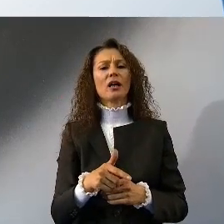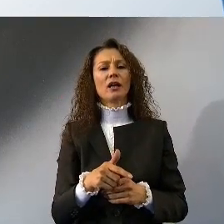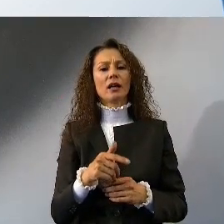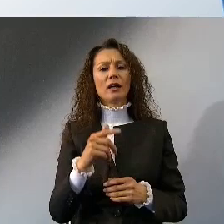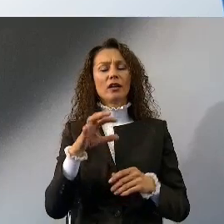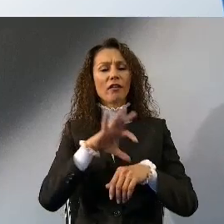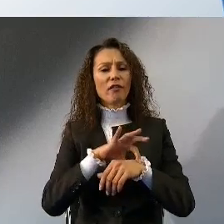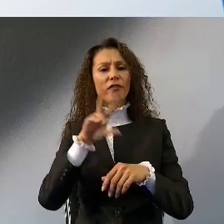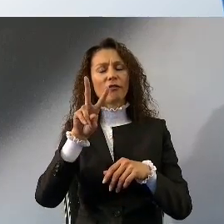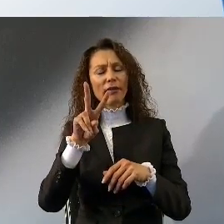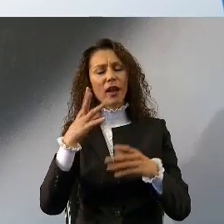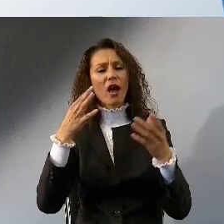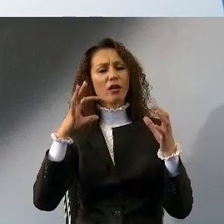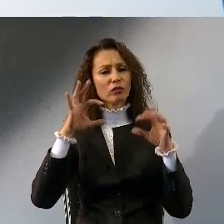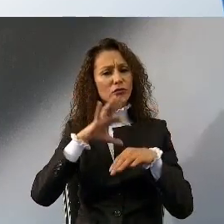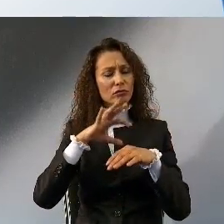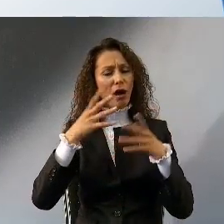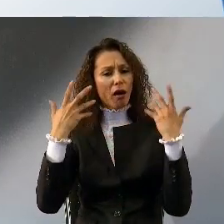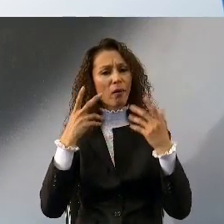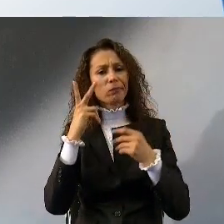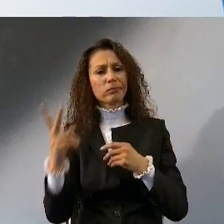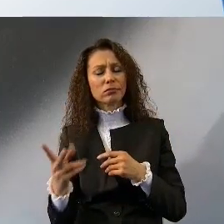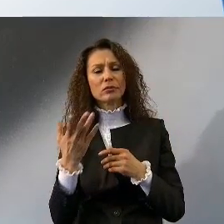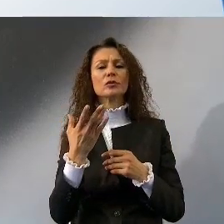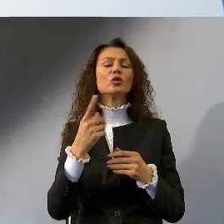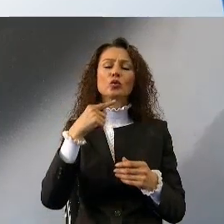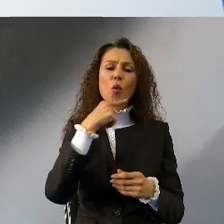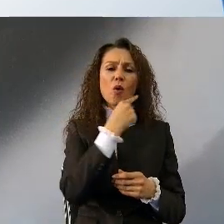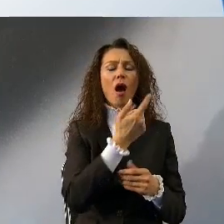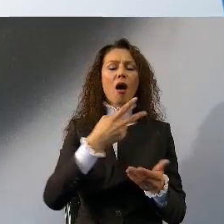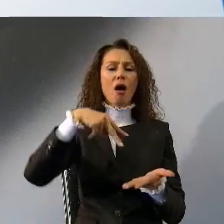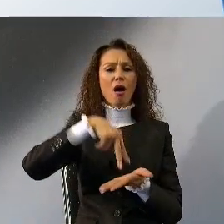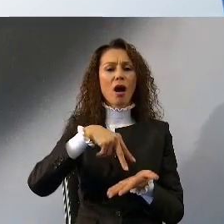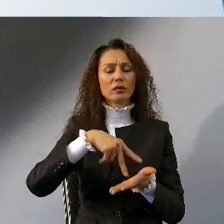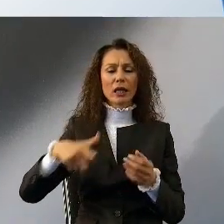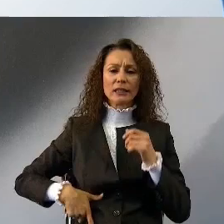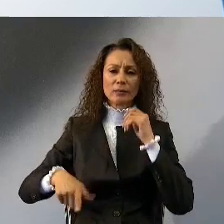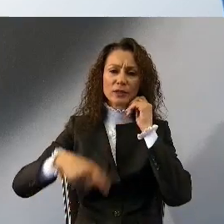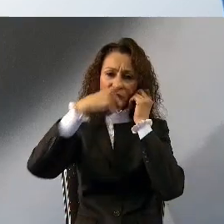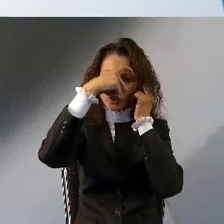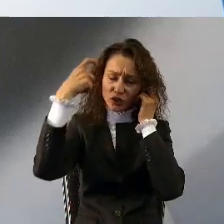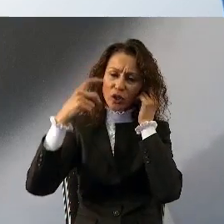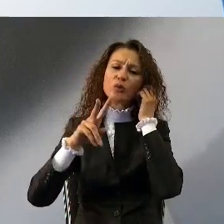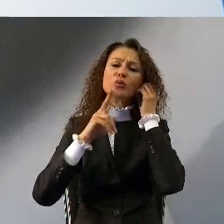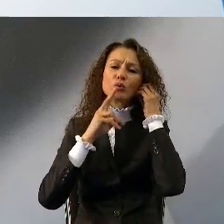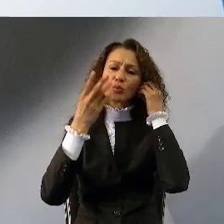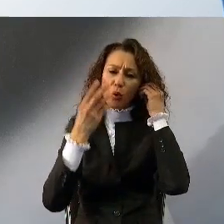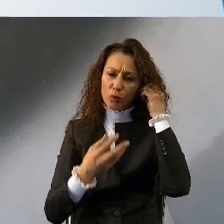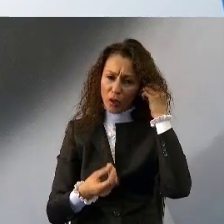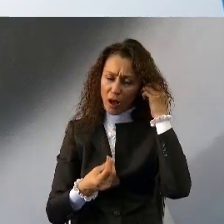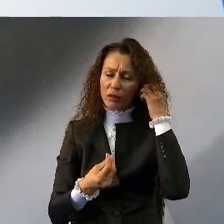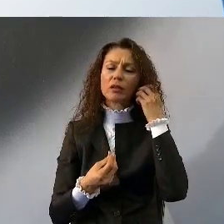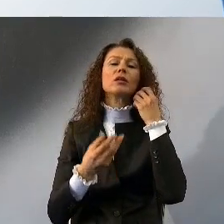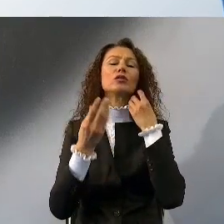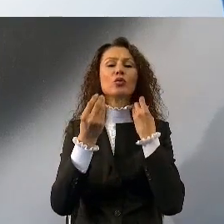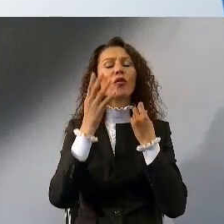fazla veterinerlik hizmeti gerektirerek zorla hayatta tutabiliyoruz bu canlıları İzmir'in sıcağında. Ve sonuç itibariyle o kadar fazla girdi,